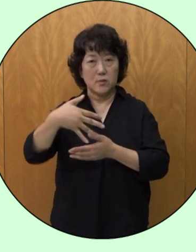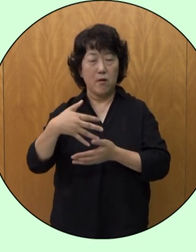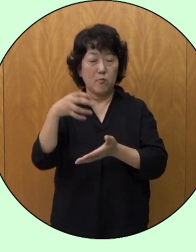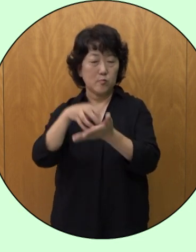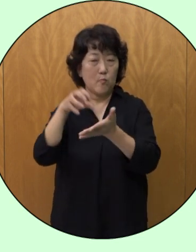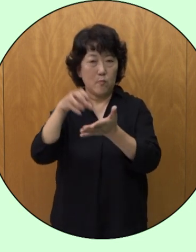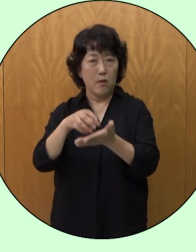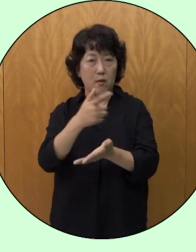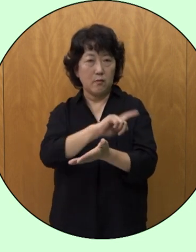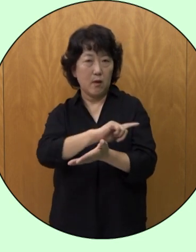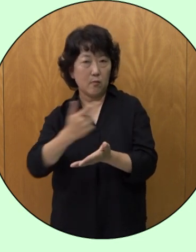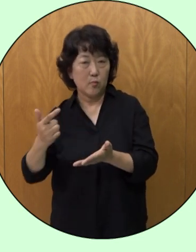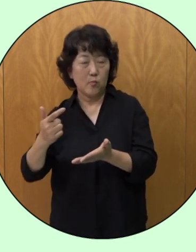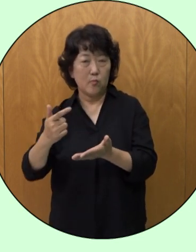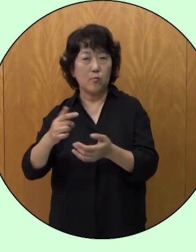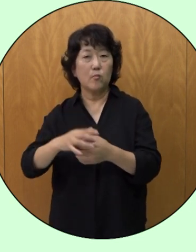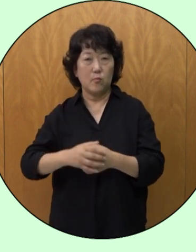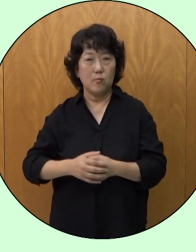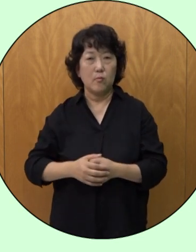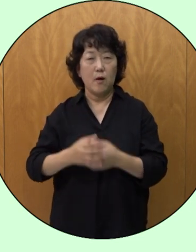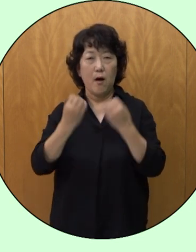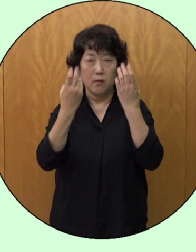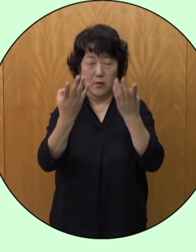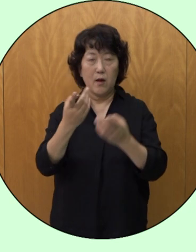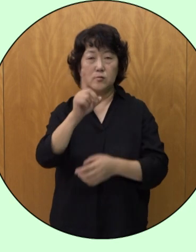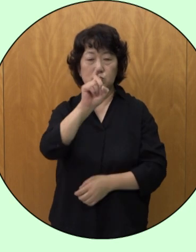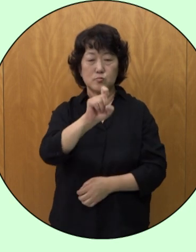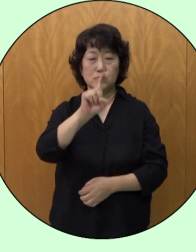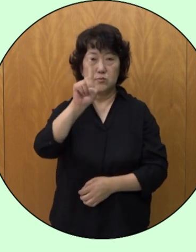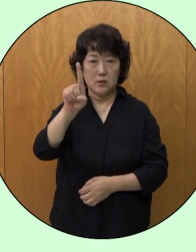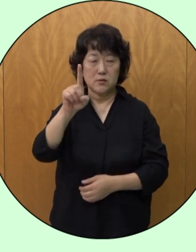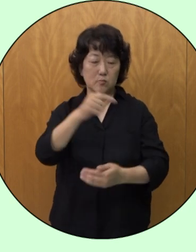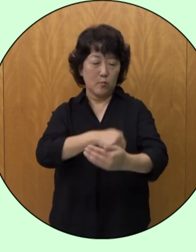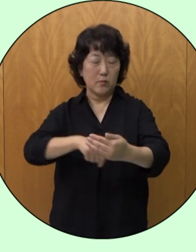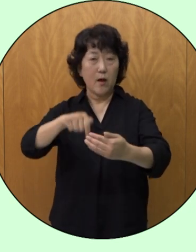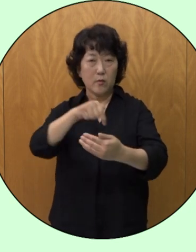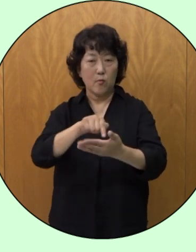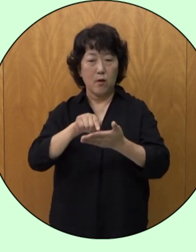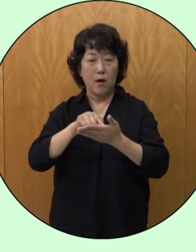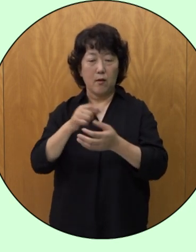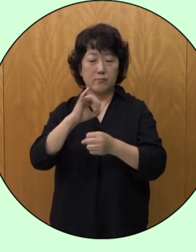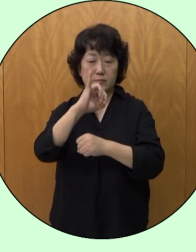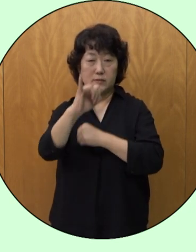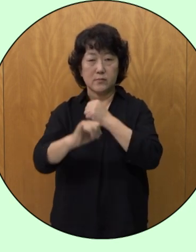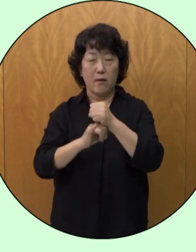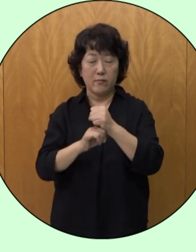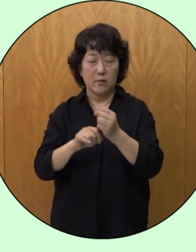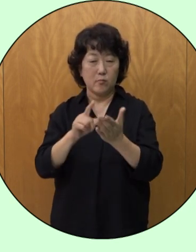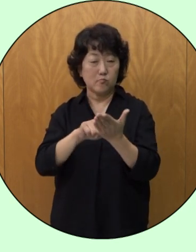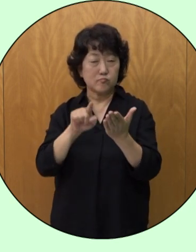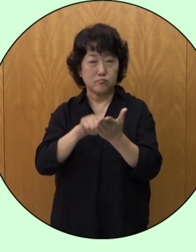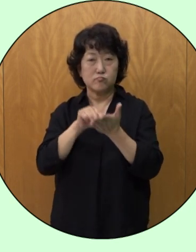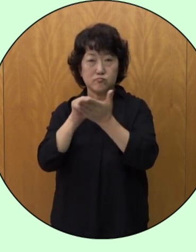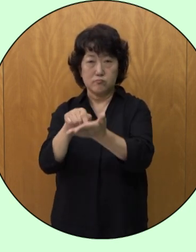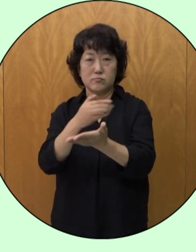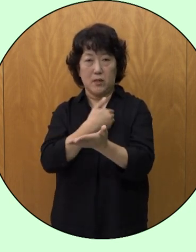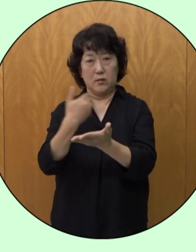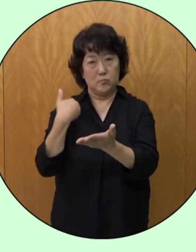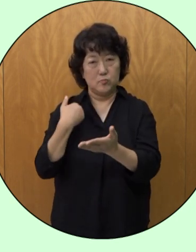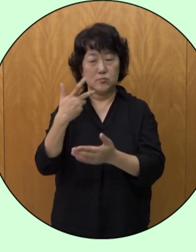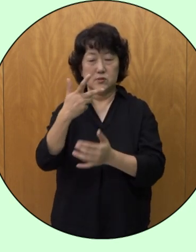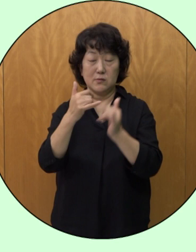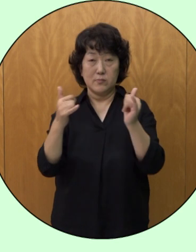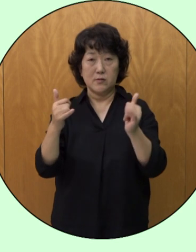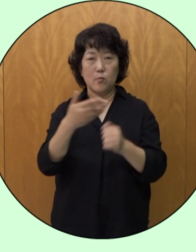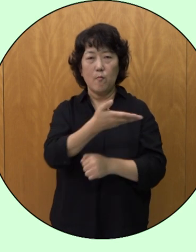書の交付申請など新たに11種類の手続きがオンラインで可能となりました。こちらも市民